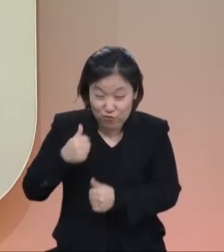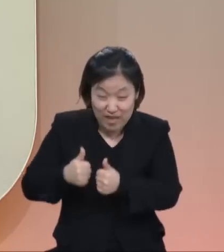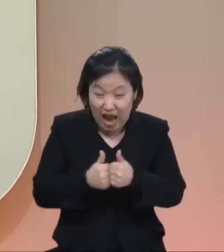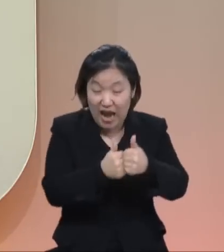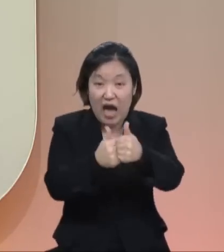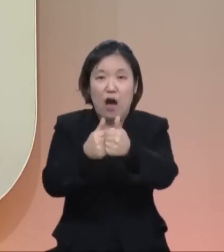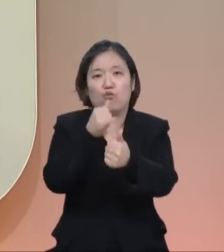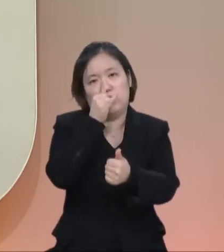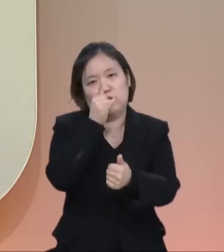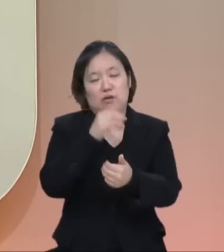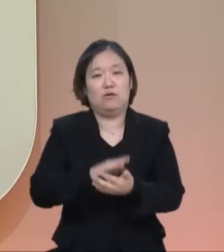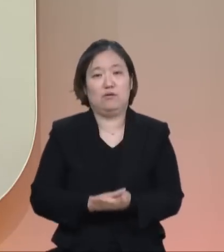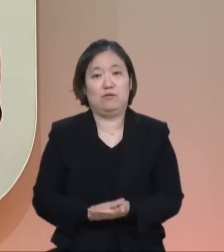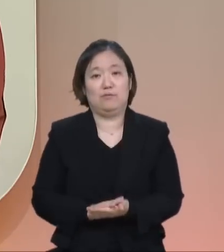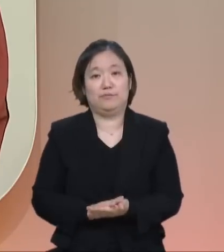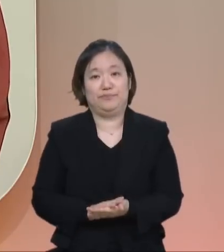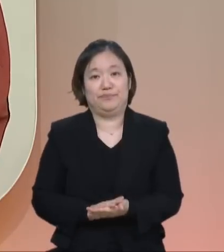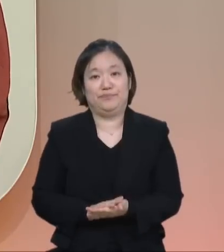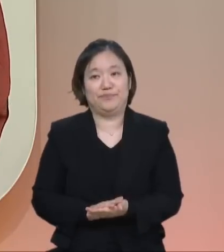소나무를